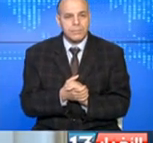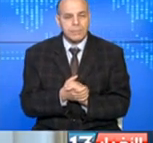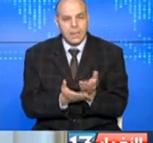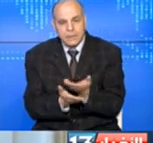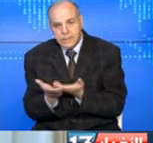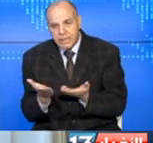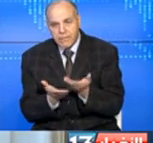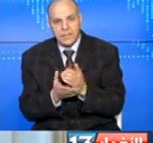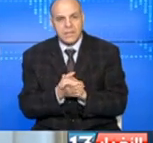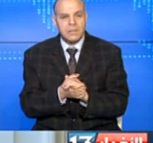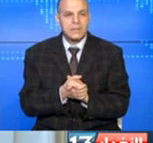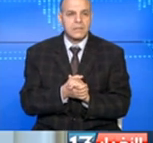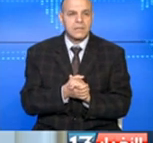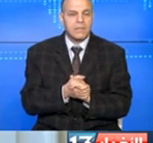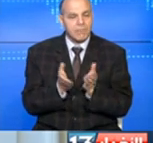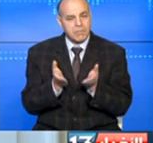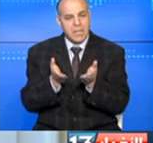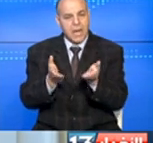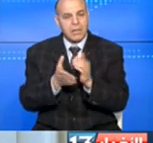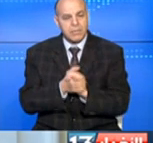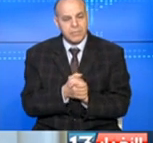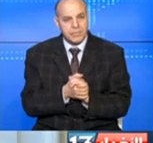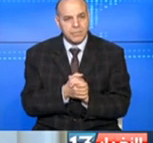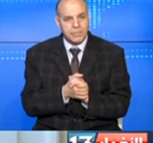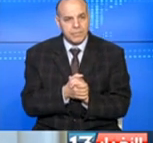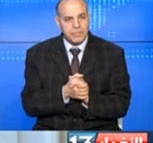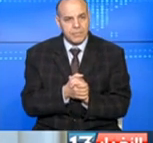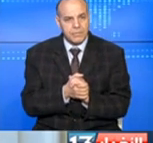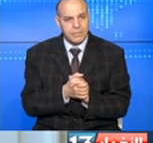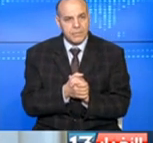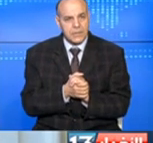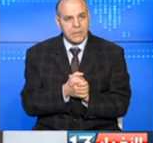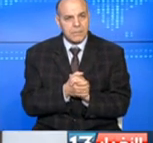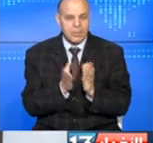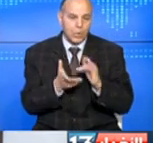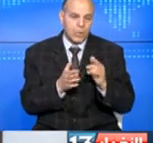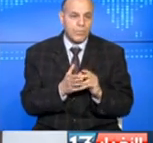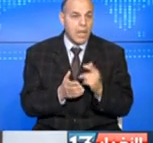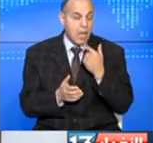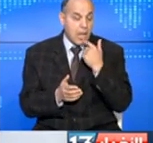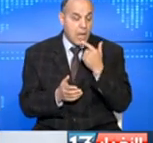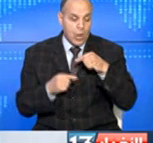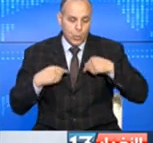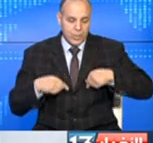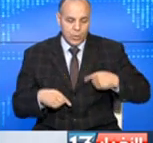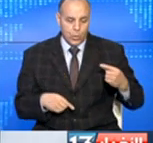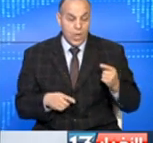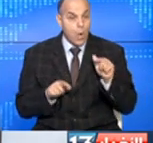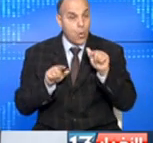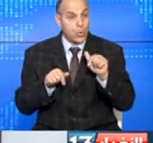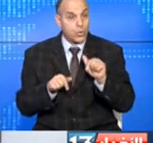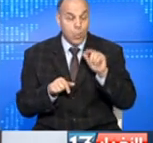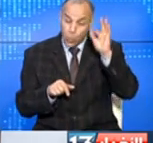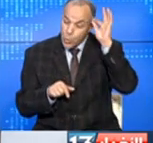السيرفيس في السبيطارات في لي ديسبونسير. واعتبر رئيس الحكومة أن وجود هذه